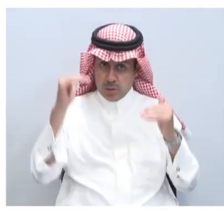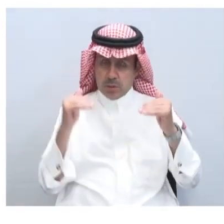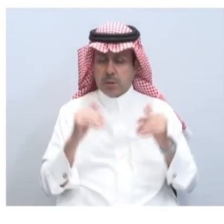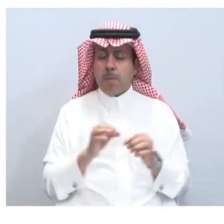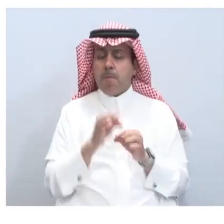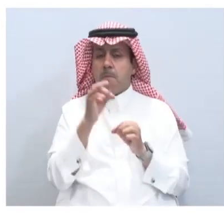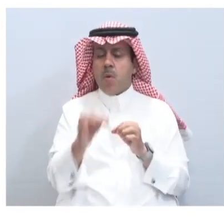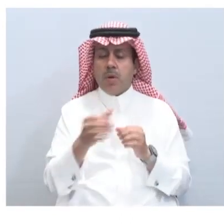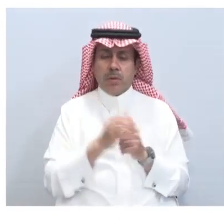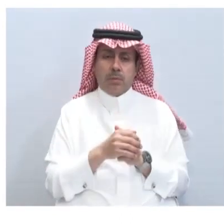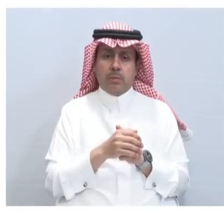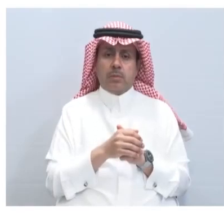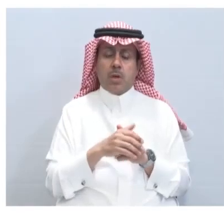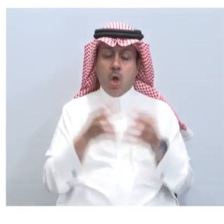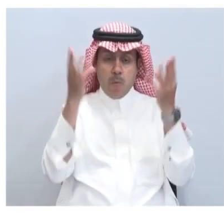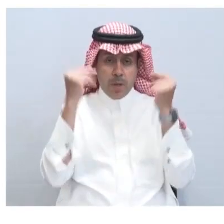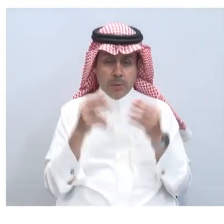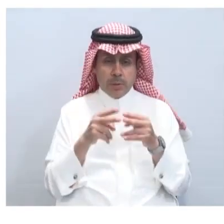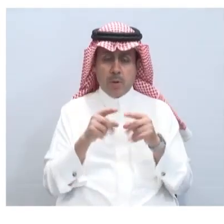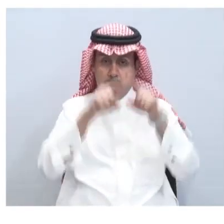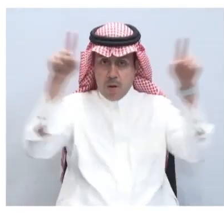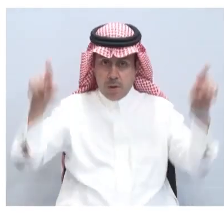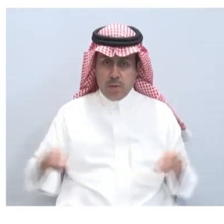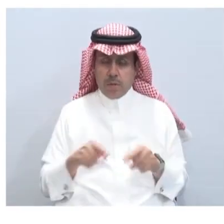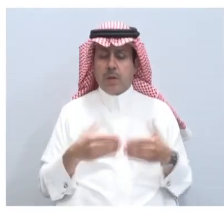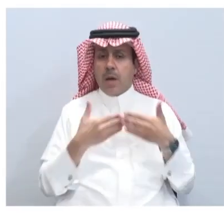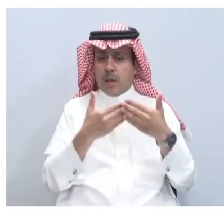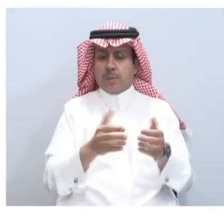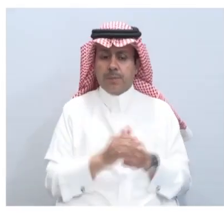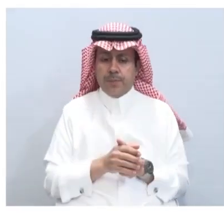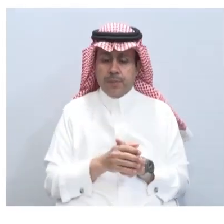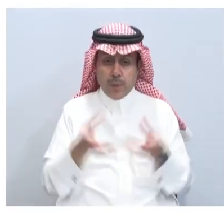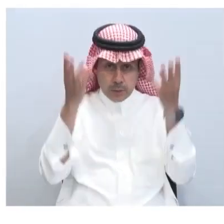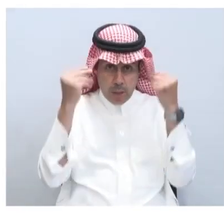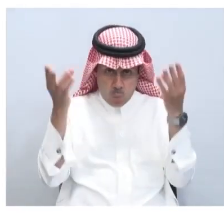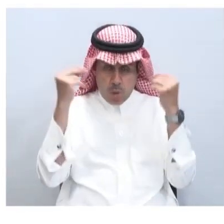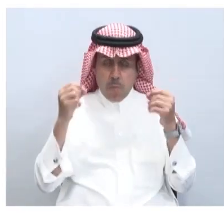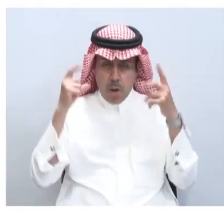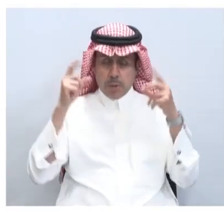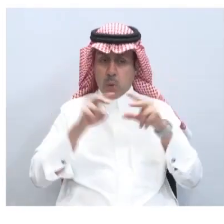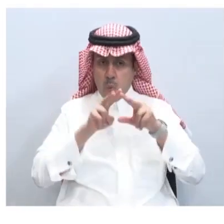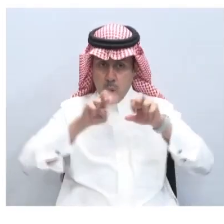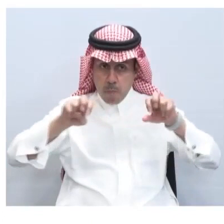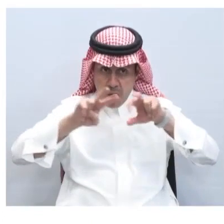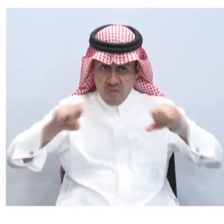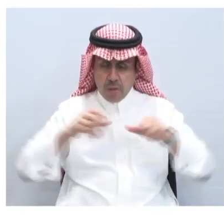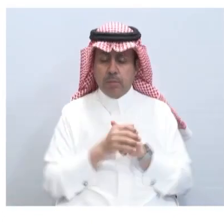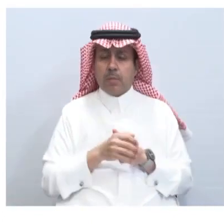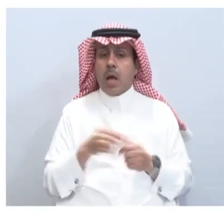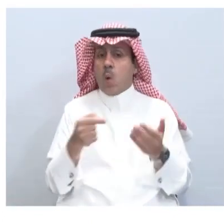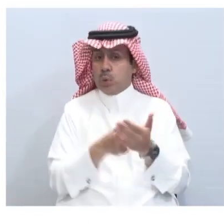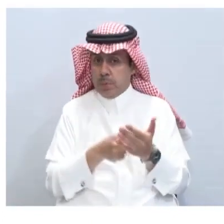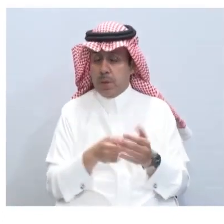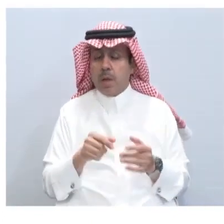موضوعاتها وطرق عرضها للخدمه حيث نجد منها ما يتناول الموضوعات العلميه والبحثيه او الطبيه